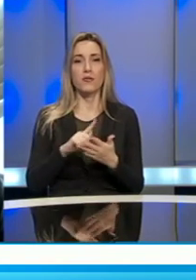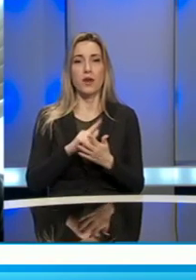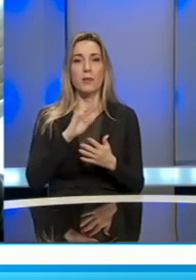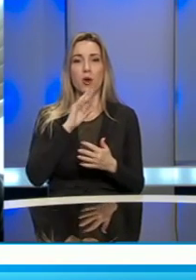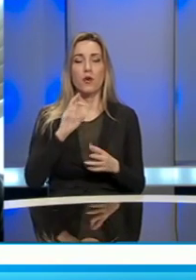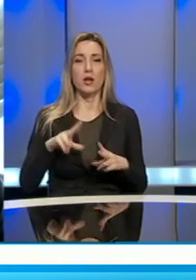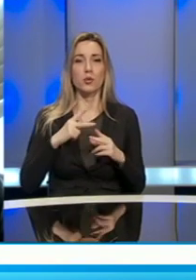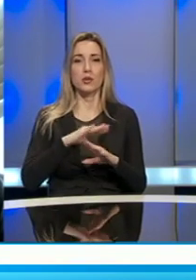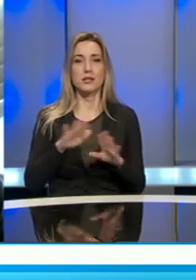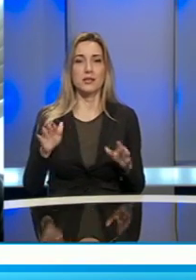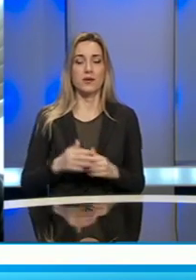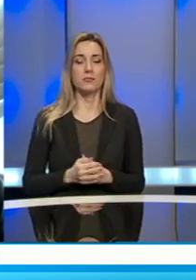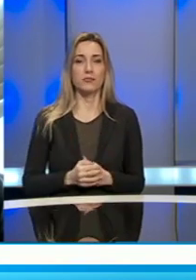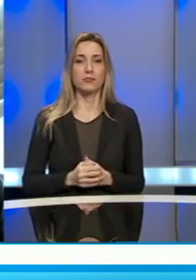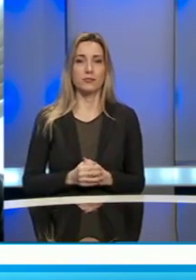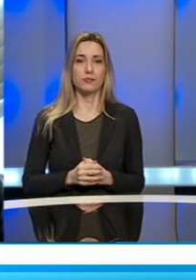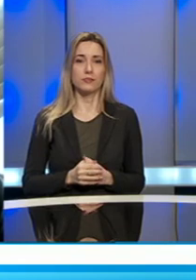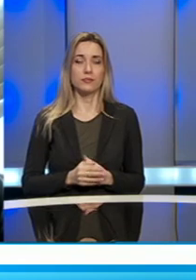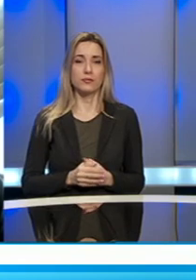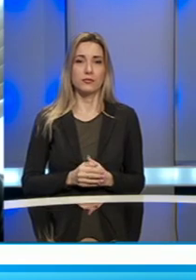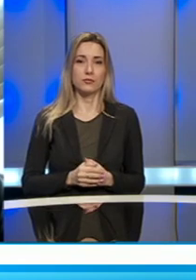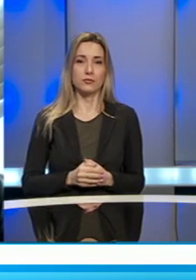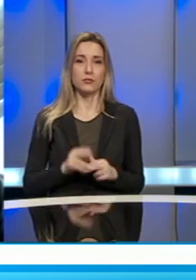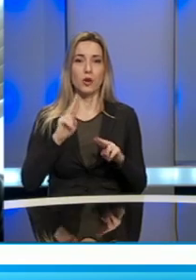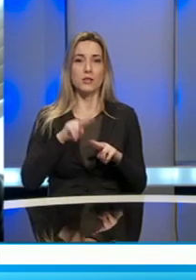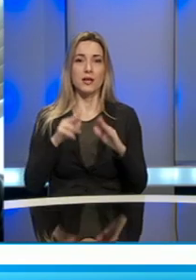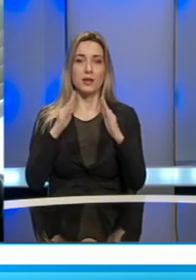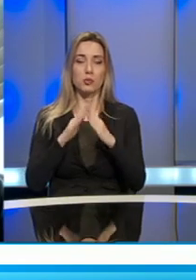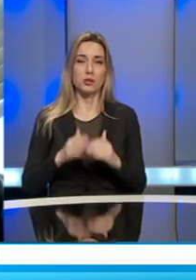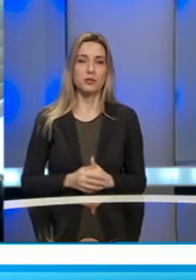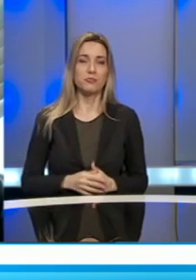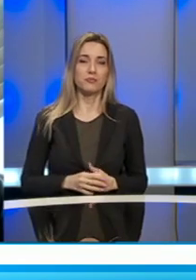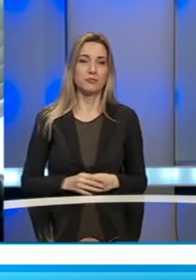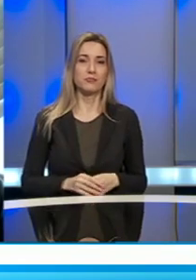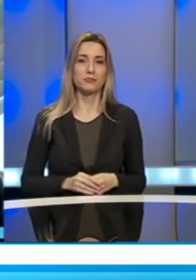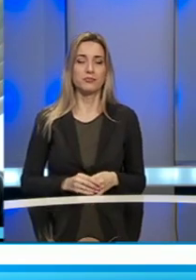za jutro za sve, gospodine Kučkoviću. Hvala vama. Ostanite kući.